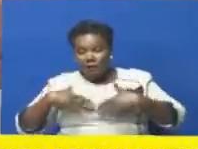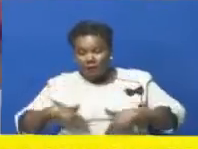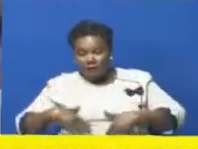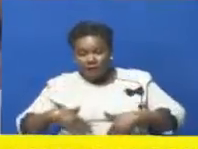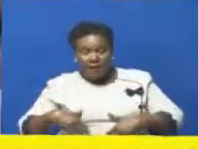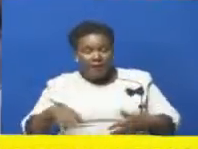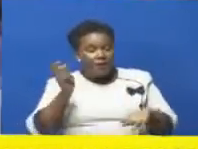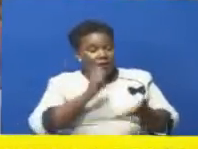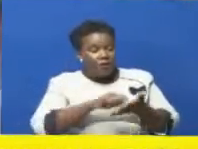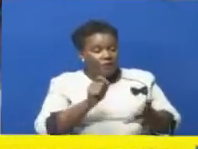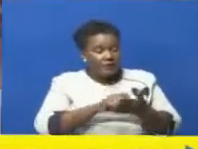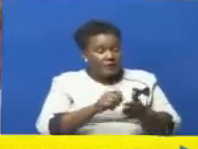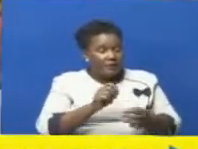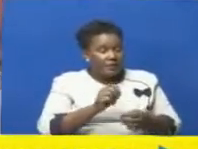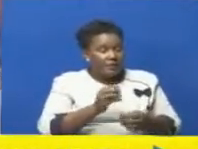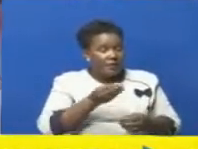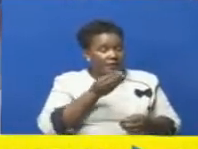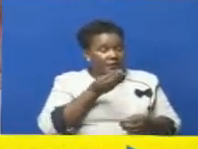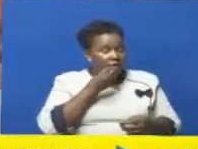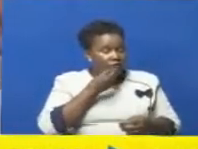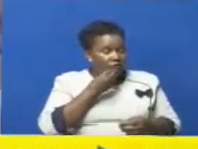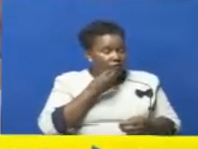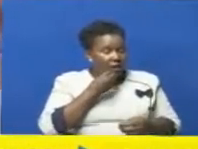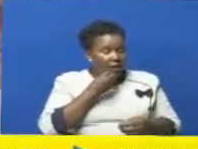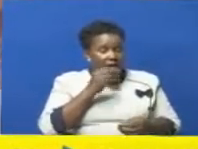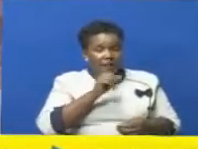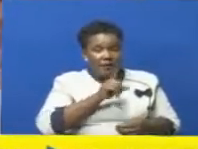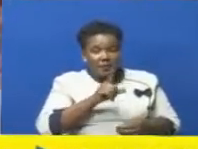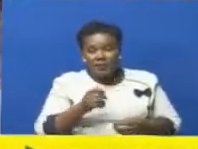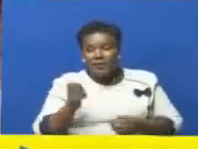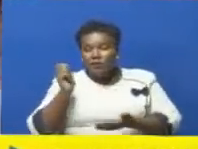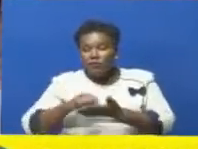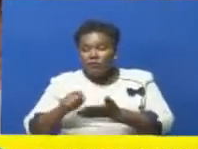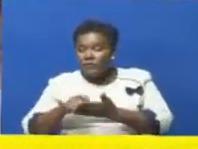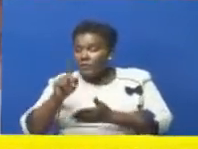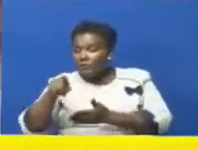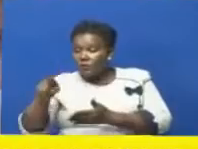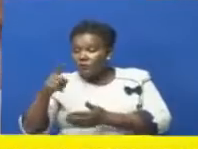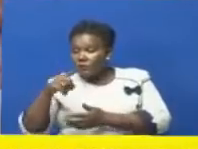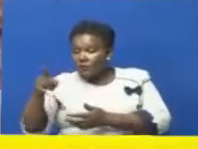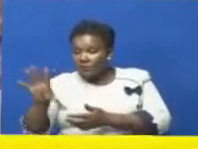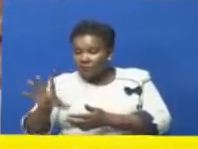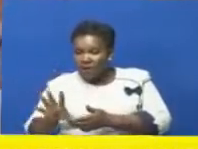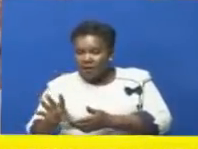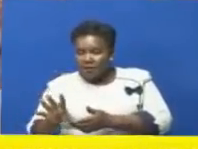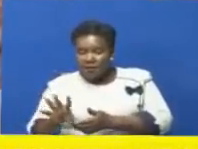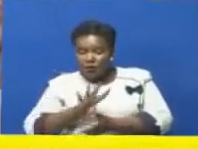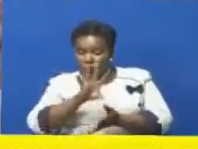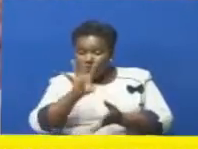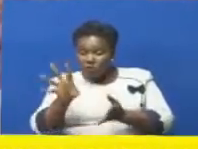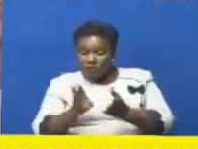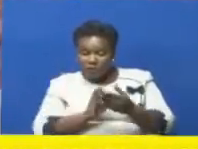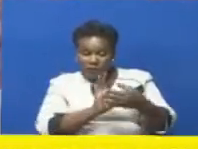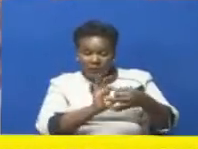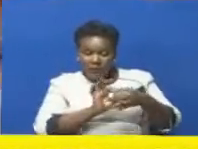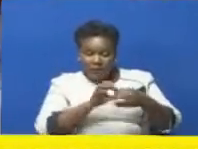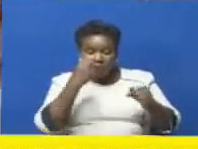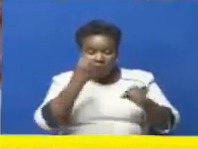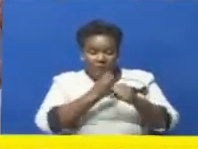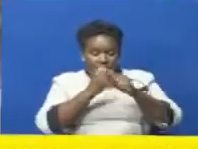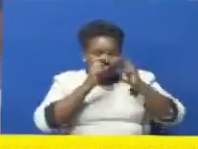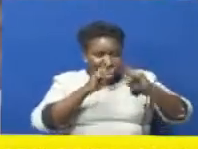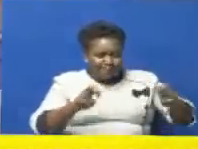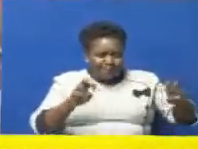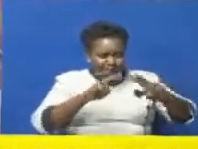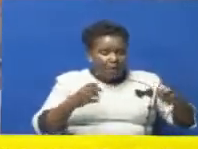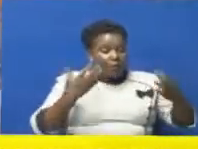Ofisi ya Chakula na Lishe na Ofisi ya Mtakwimu Mkuu Zanzibar watashirikiana kwa pamoja katika kufanya utafiti wa afya mama na